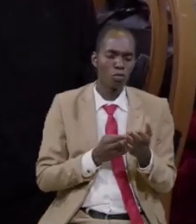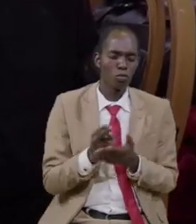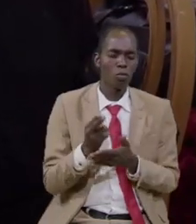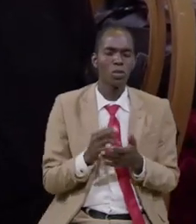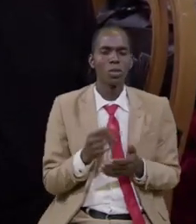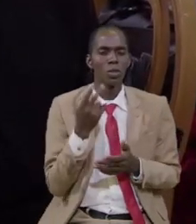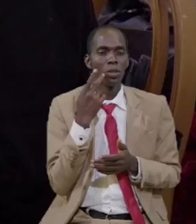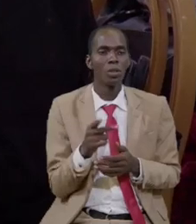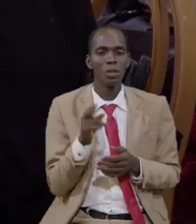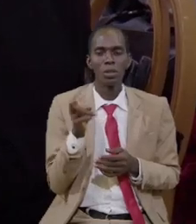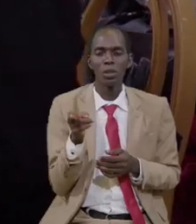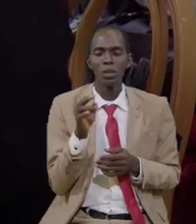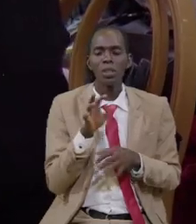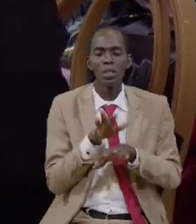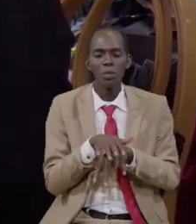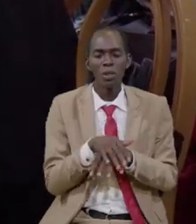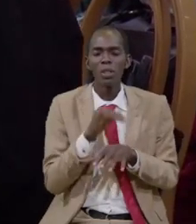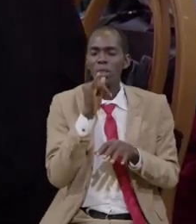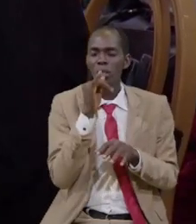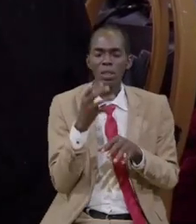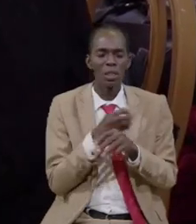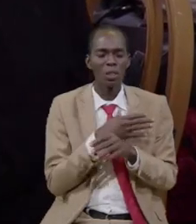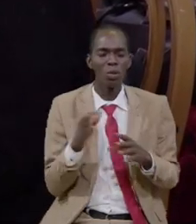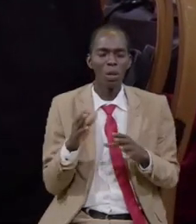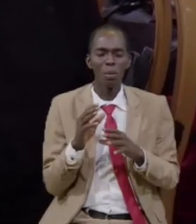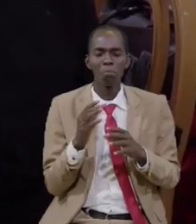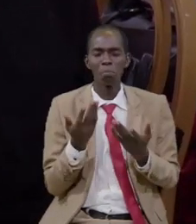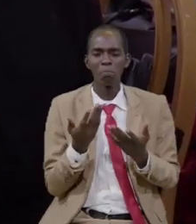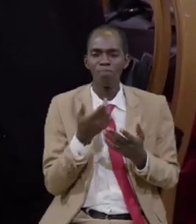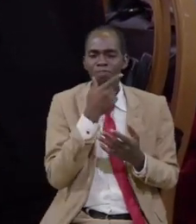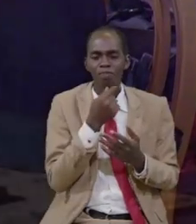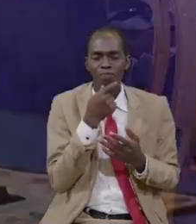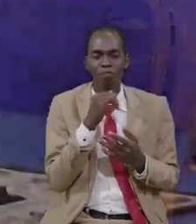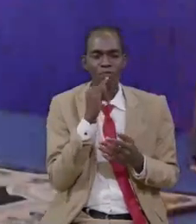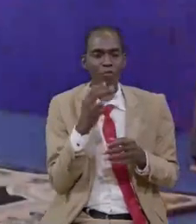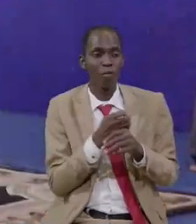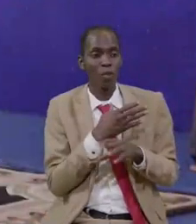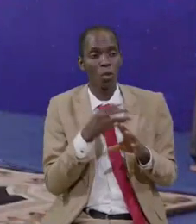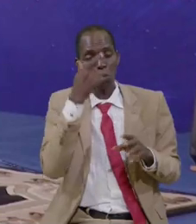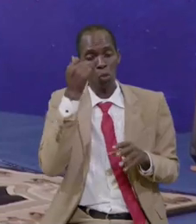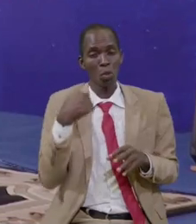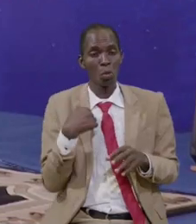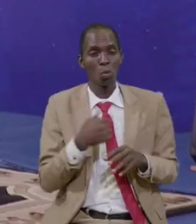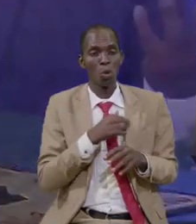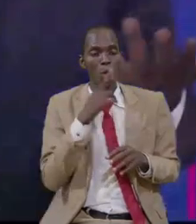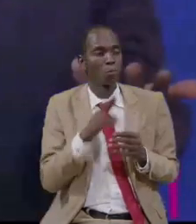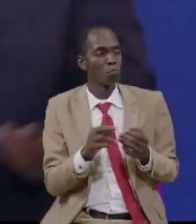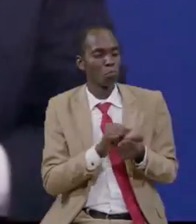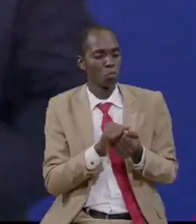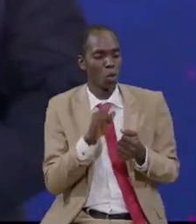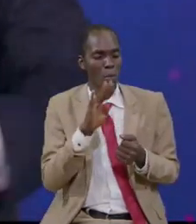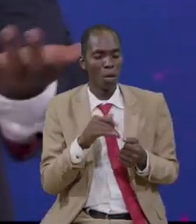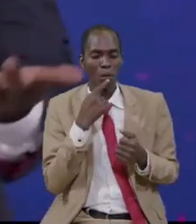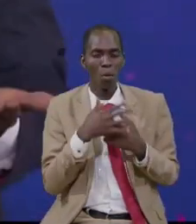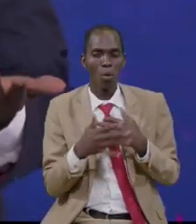ôtée. La prétention est ôtée. Il dit que nous le faisons avec le pain. Troisième